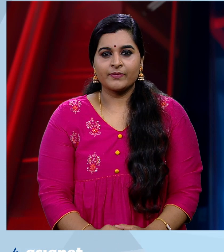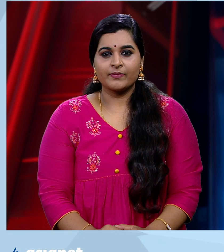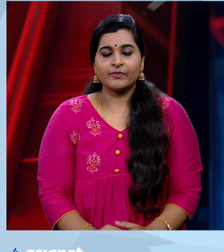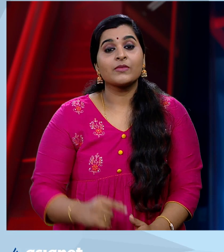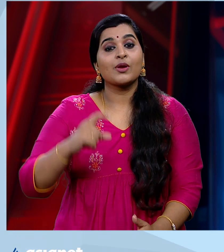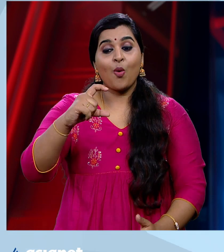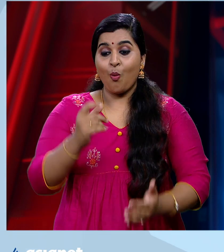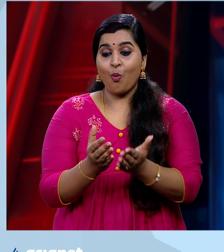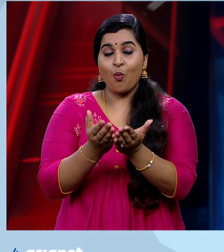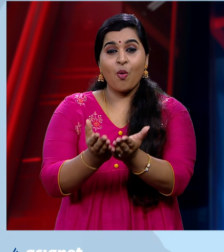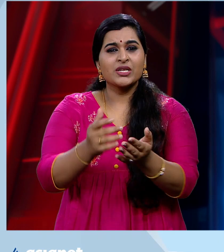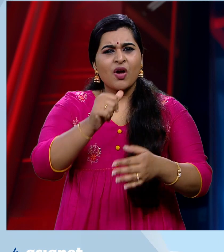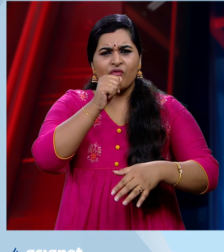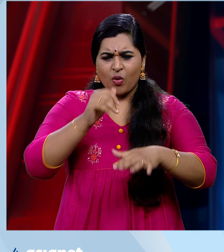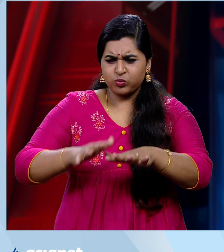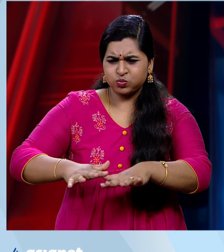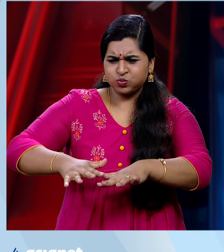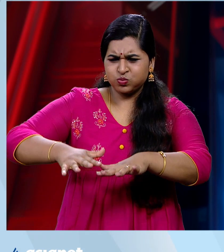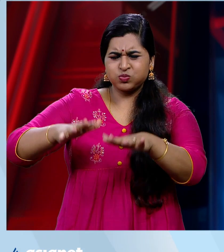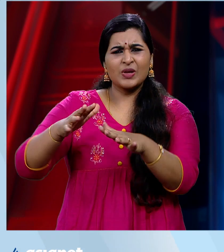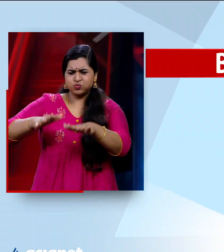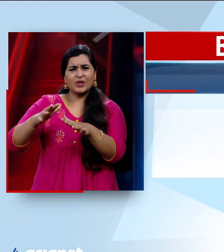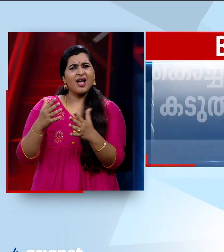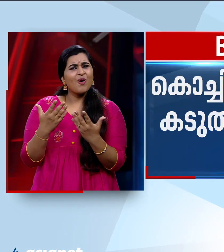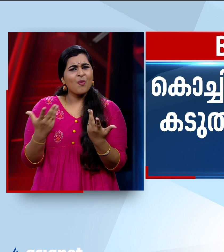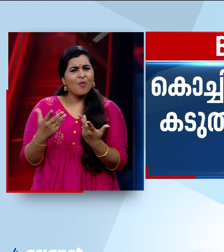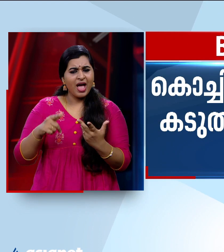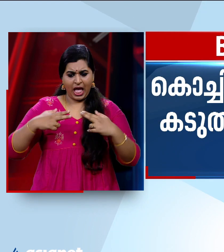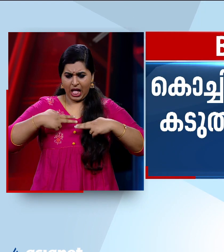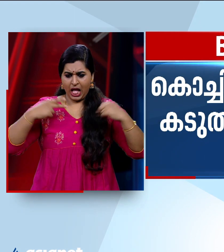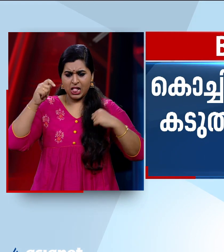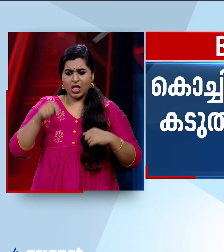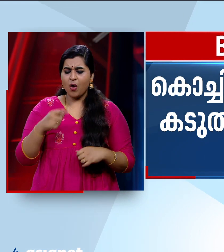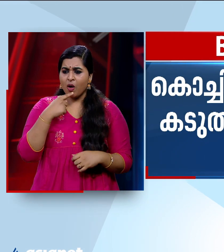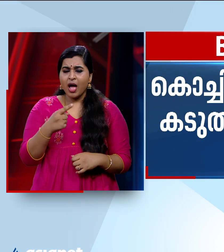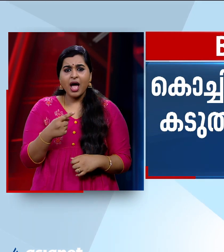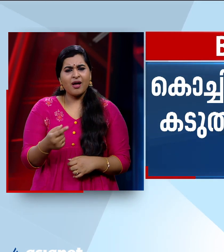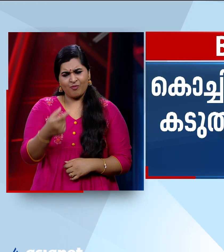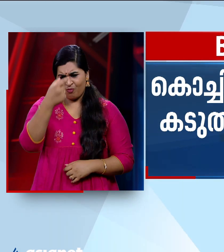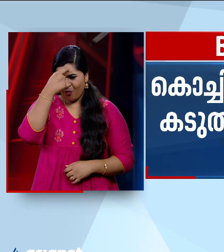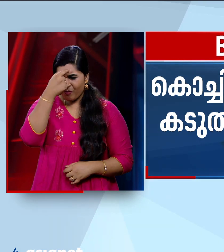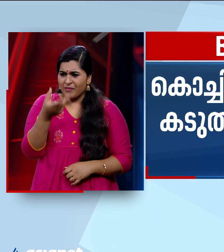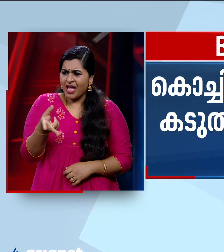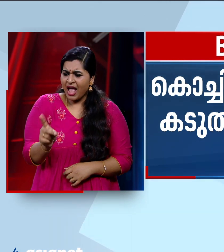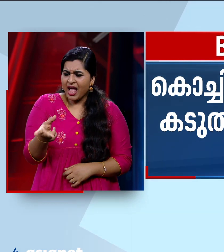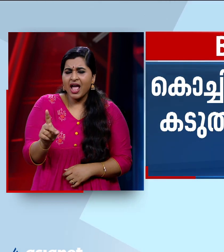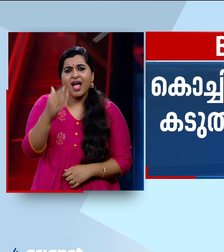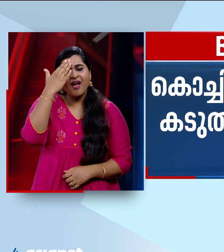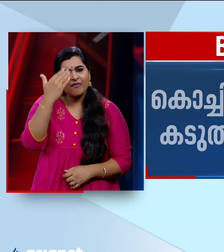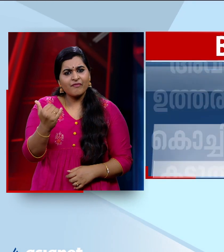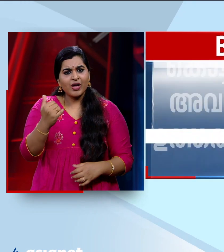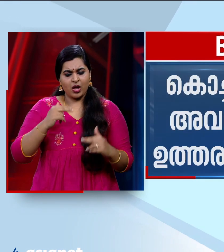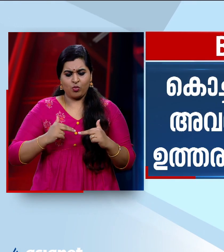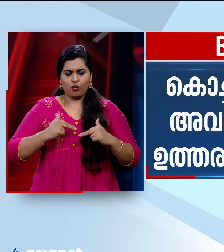കൊച്ചിയിലെ വെള്ളക്കെട്ടിൽ കടുത്ത അതൃപ്തിയുമായി ഹൈക്കോടതി. ഉത്തരവുകൾ നടപ്പാക്കുന്നില്ലെന്നും പ്രശ്നങ്ങൾ ആവർത്തിക്കുന്നത് കോടതിക്കും നാണക്കേടാണെന്നും ഹൈക്കോടതി